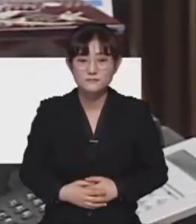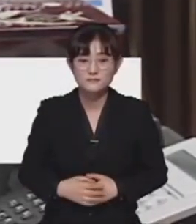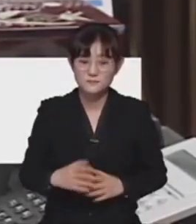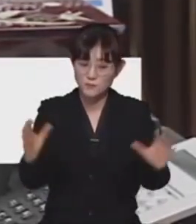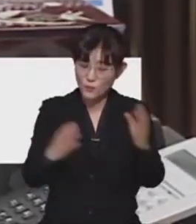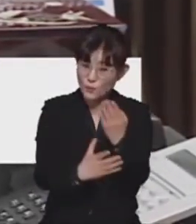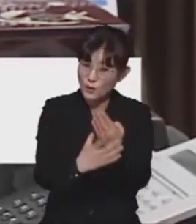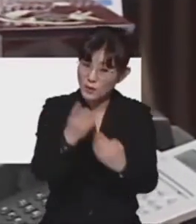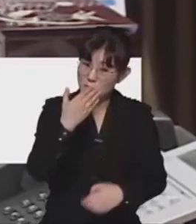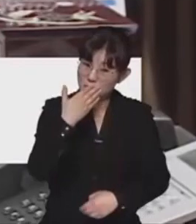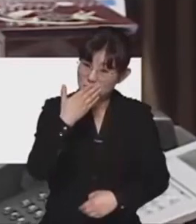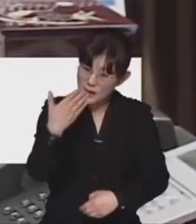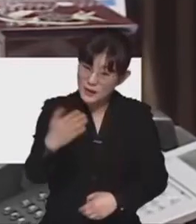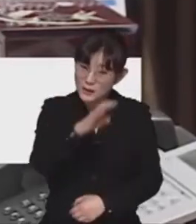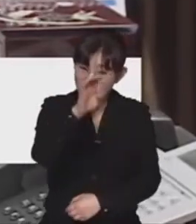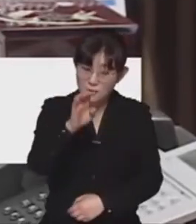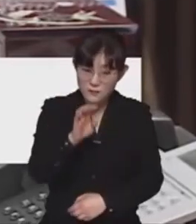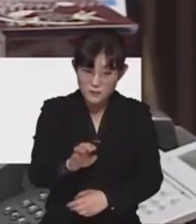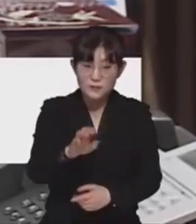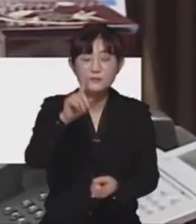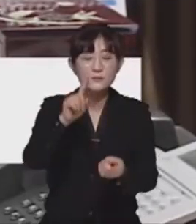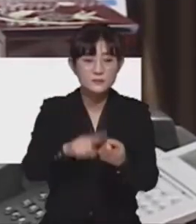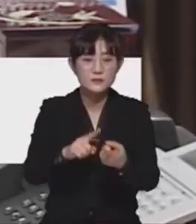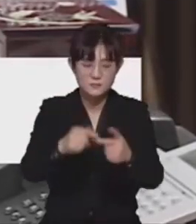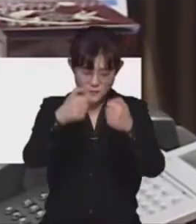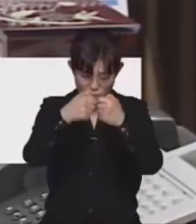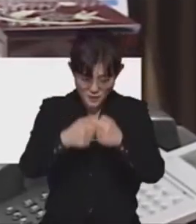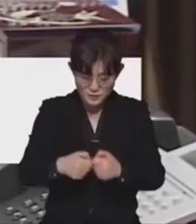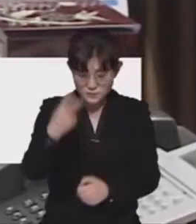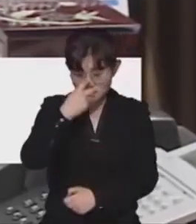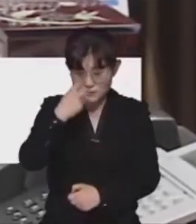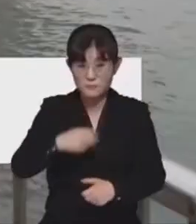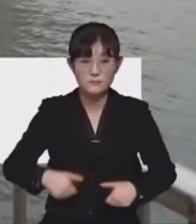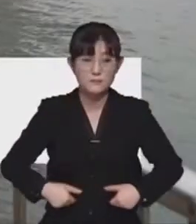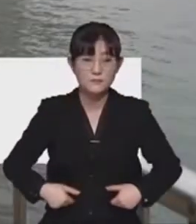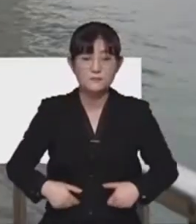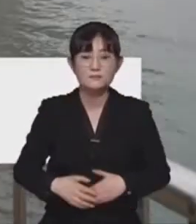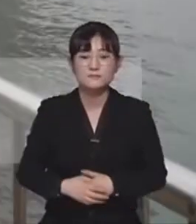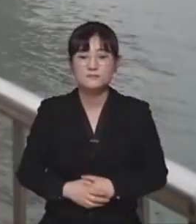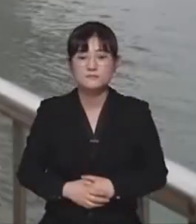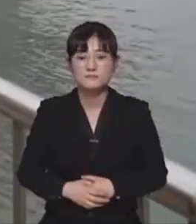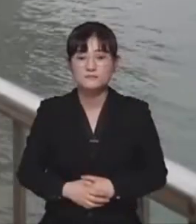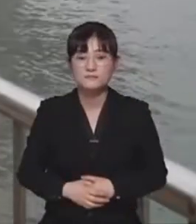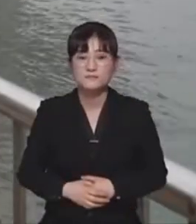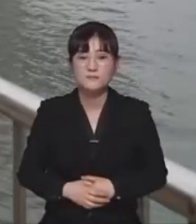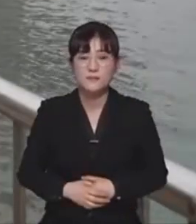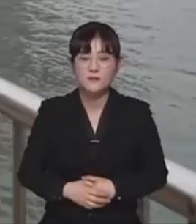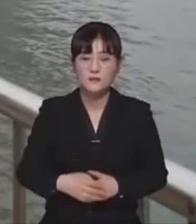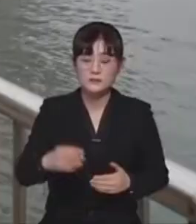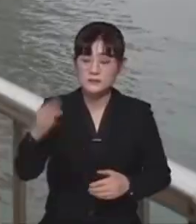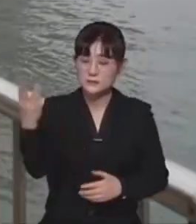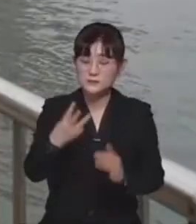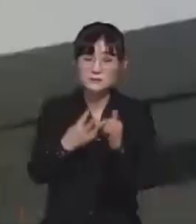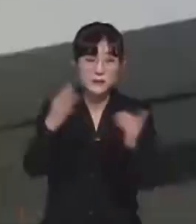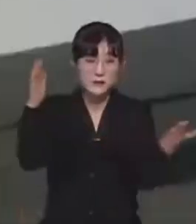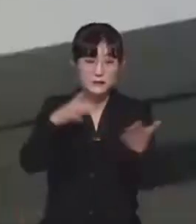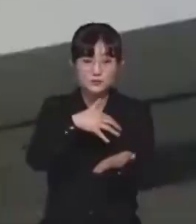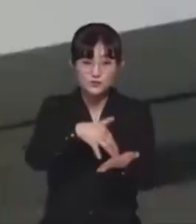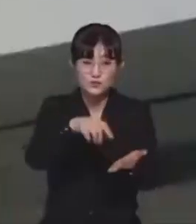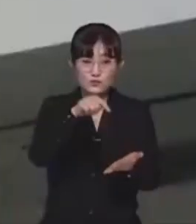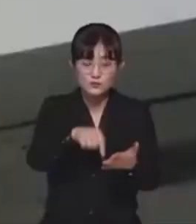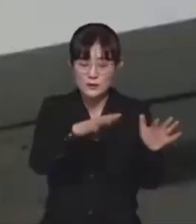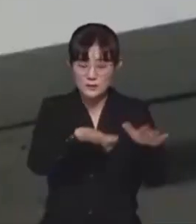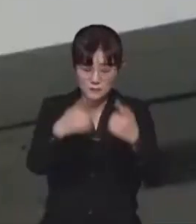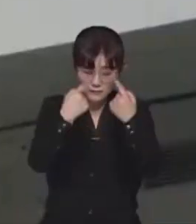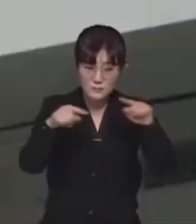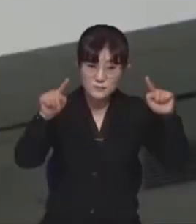이게 실행이 가능한 거에 대해서는 면밀하게 점검을 해봐야 될 것 같습니다. 재적생 3천 명인